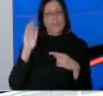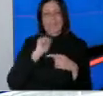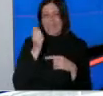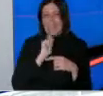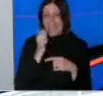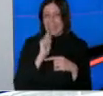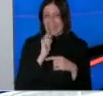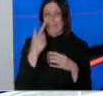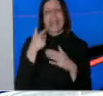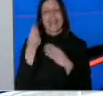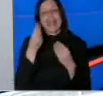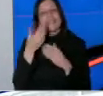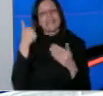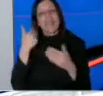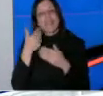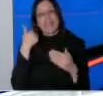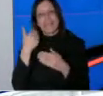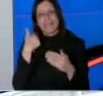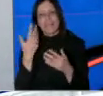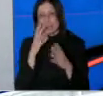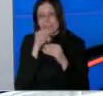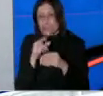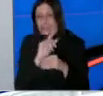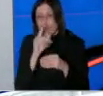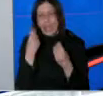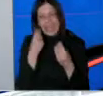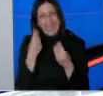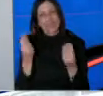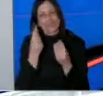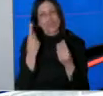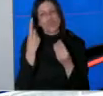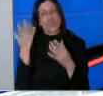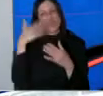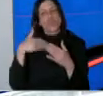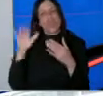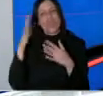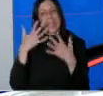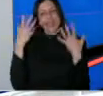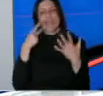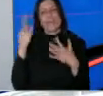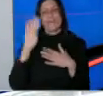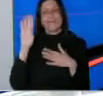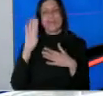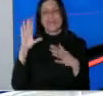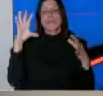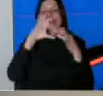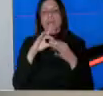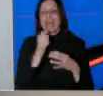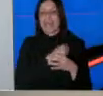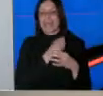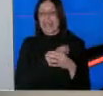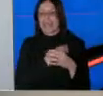באולפן... לא, לא, אבל לפני, בוא, מה? על זה דיברנו, לא? כן, לא, יש לי קטן עוד אחד יותר גדול, יותר גדול. יאללה, שוט. תראו את נתניהו, הם מתחבר לדת. אני נותן